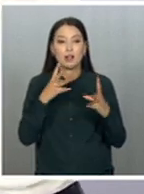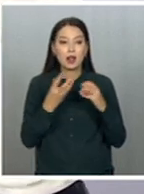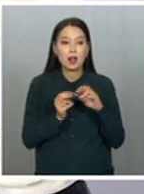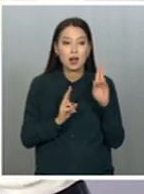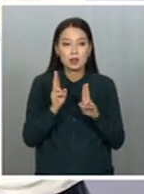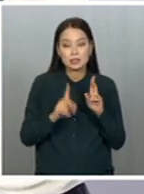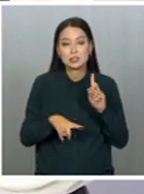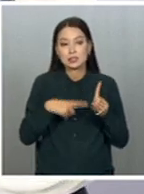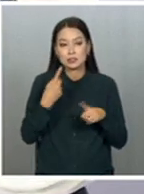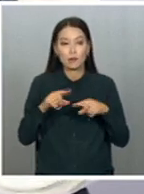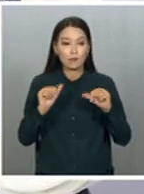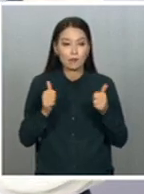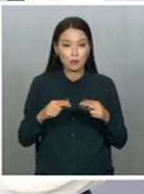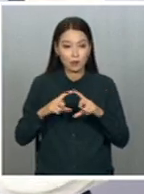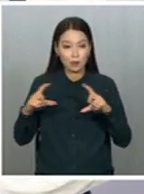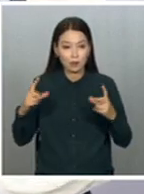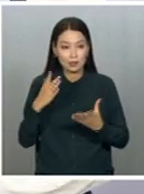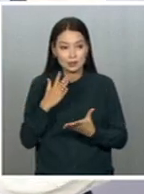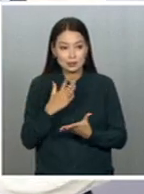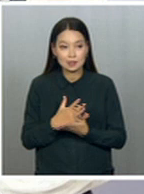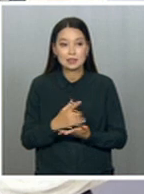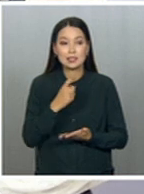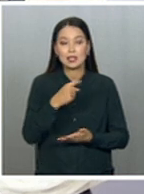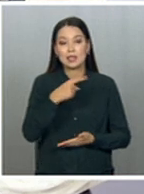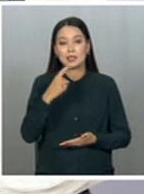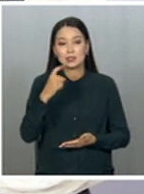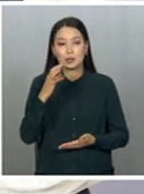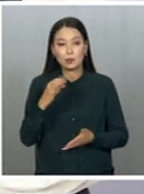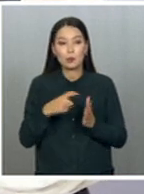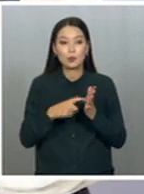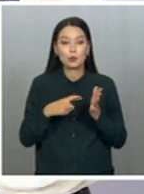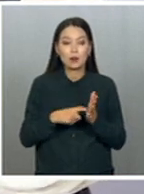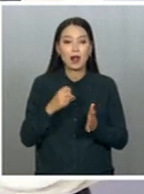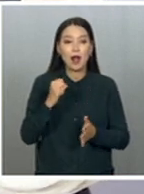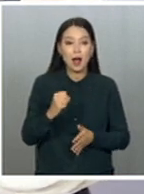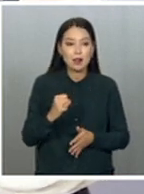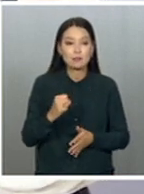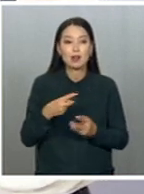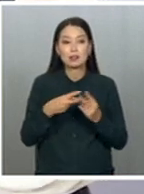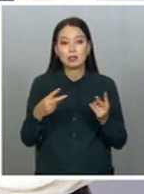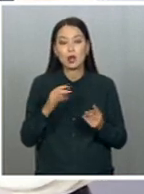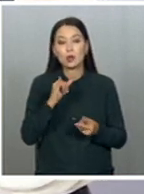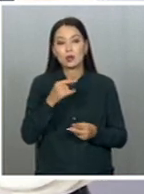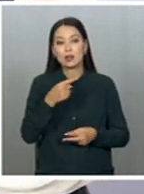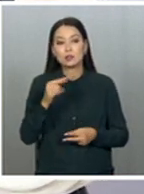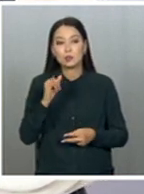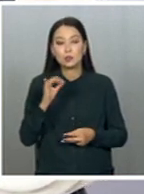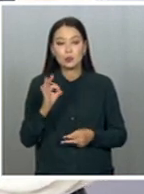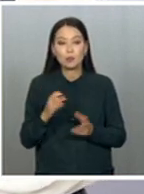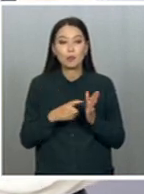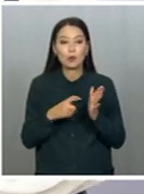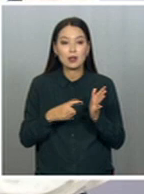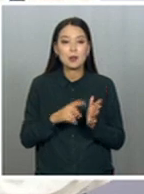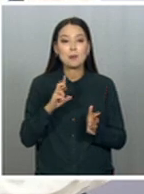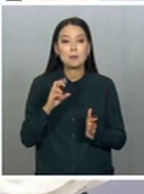келесі теңдікті аламыз. X азайтылған X0 бөлінген альфа тең, Y азайтылған Y0